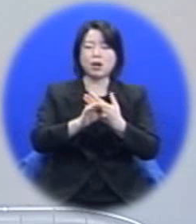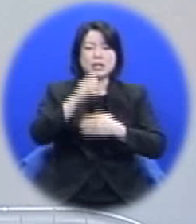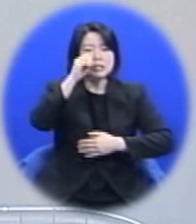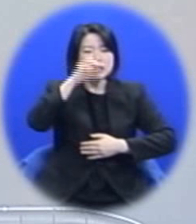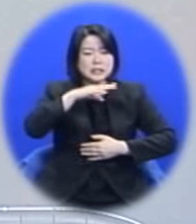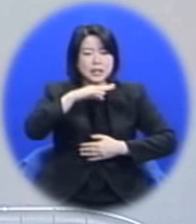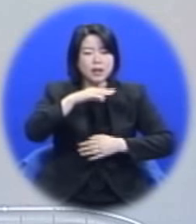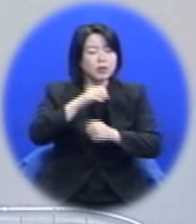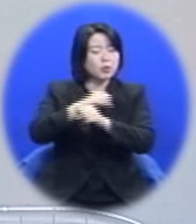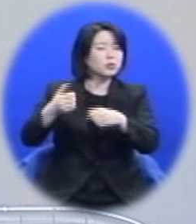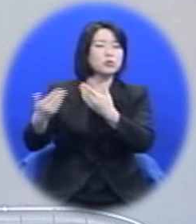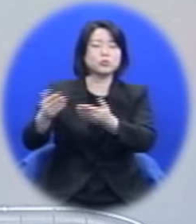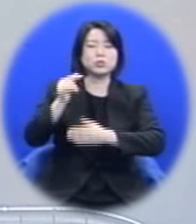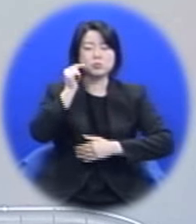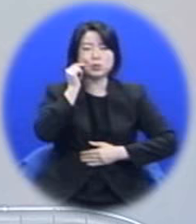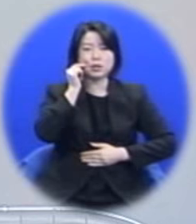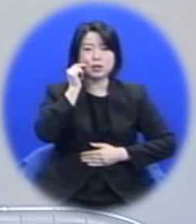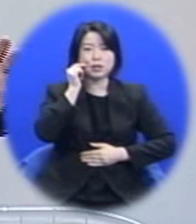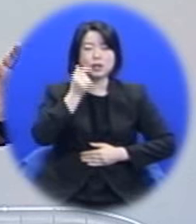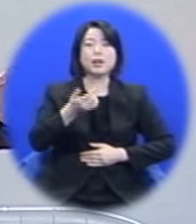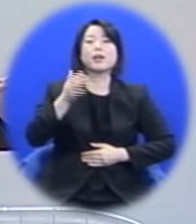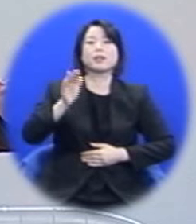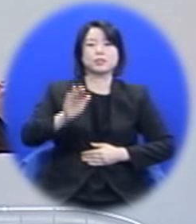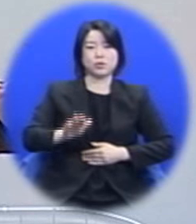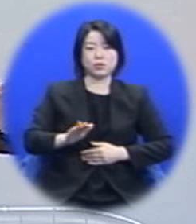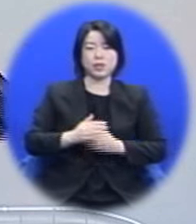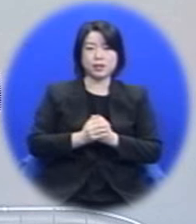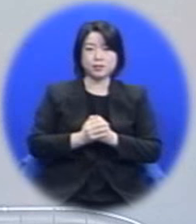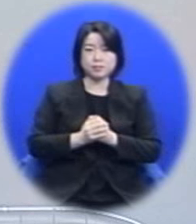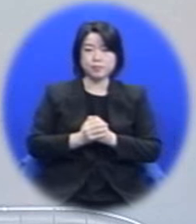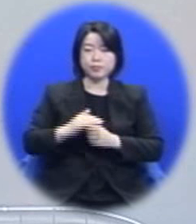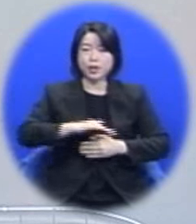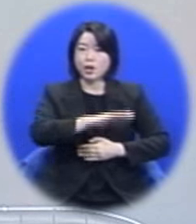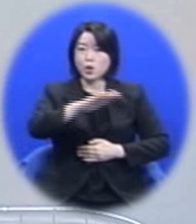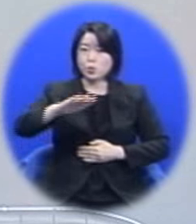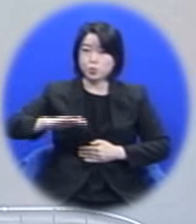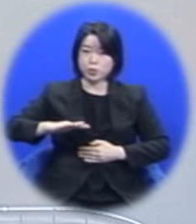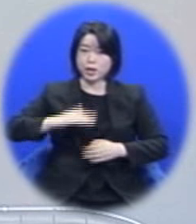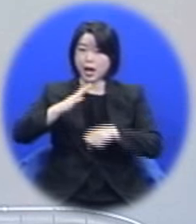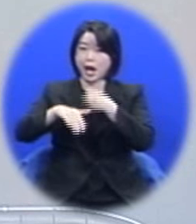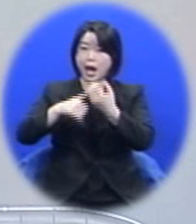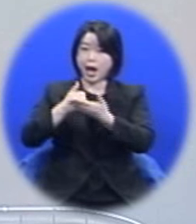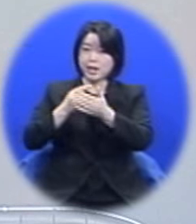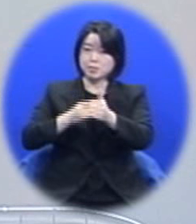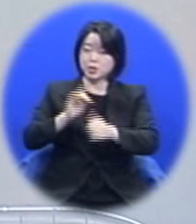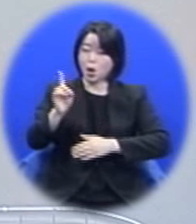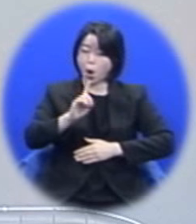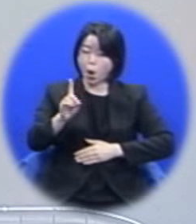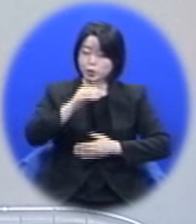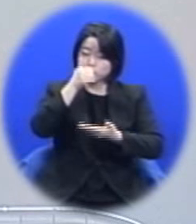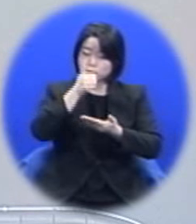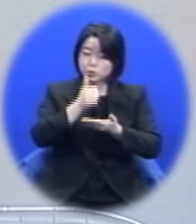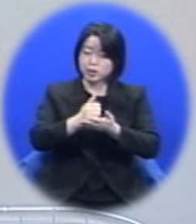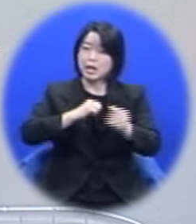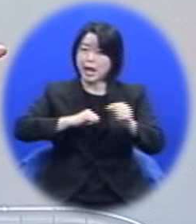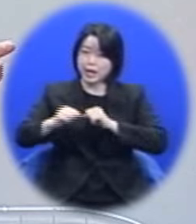넘어가지를 못합니다. 그런데 우리가 하나님에게 어떤 죄를 지었는지에